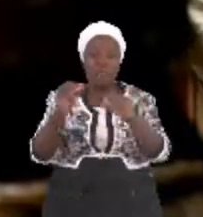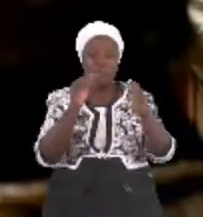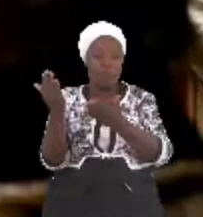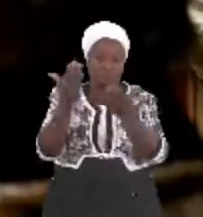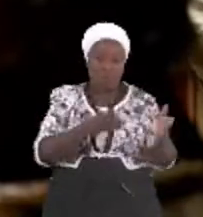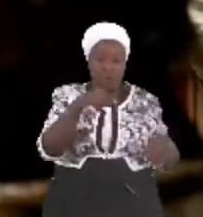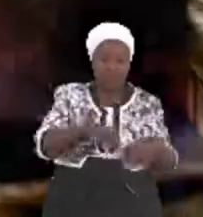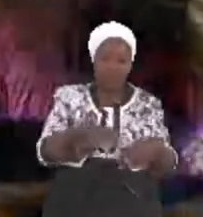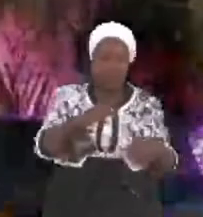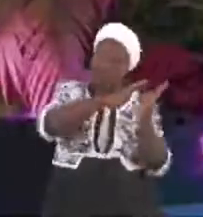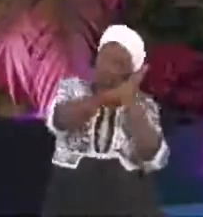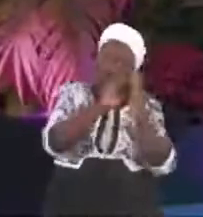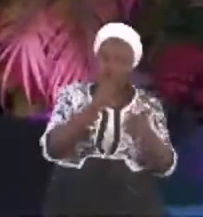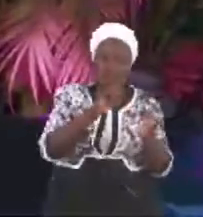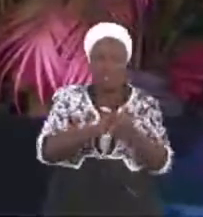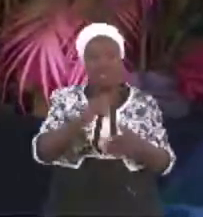était couché.